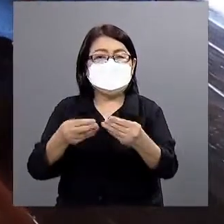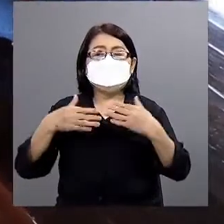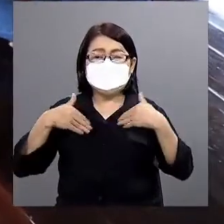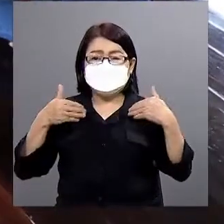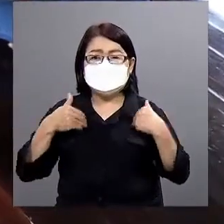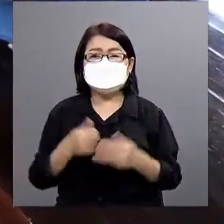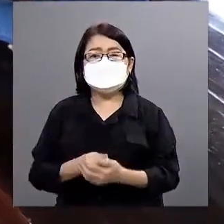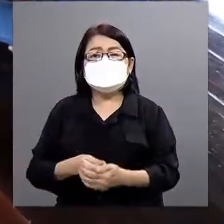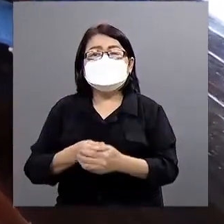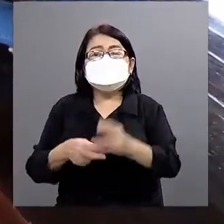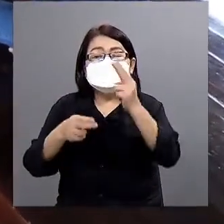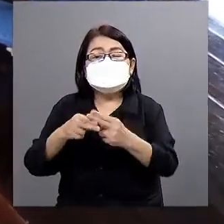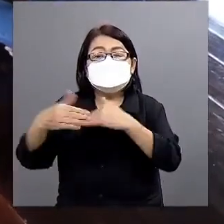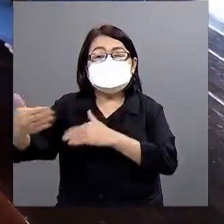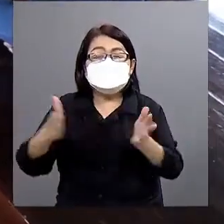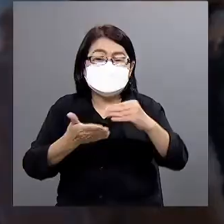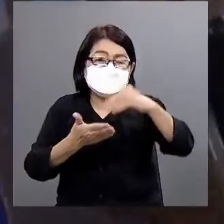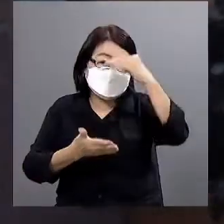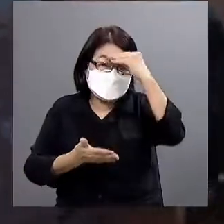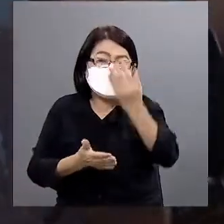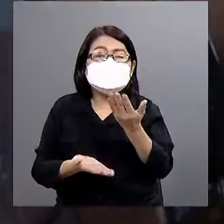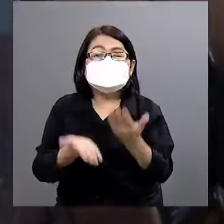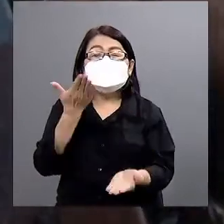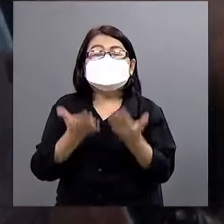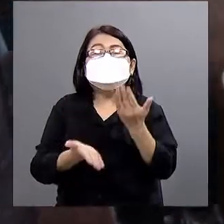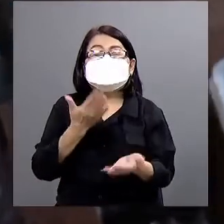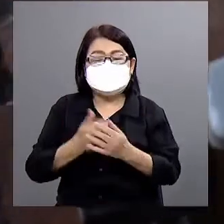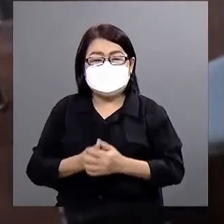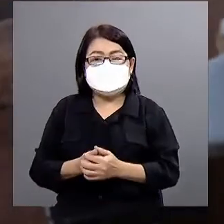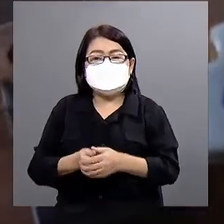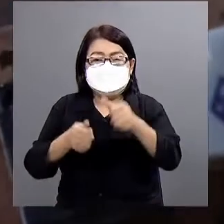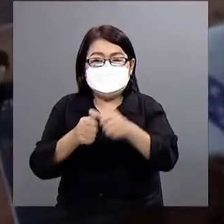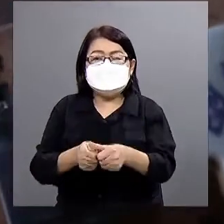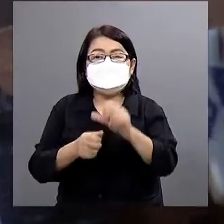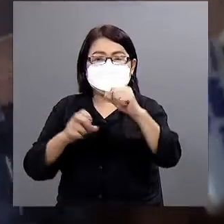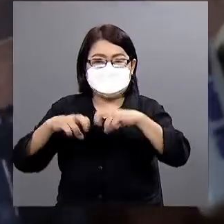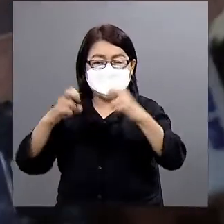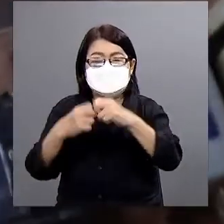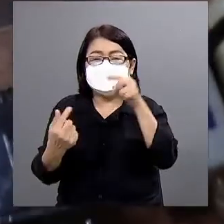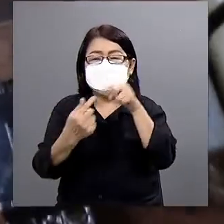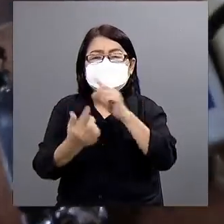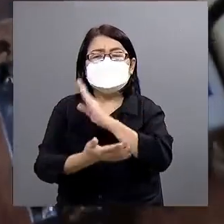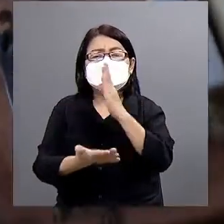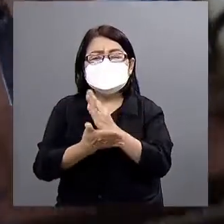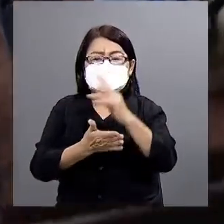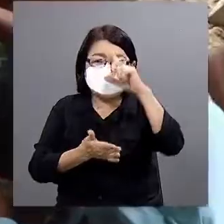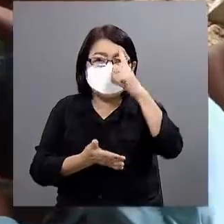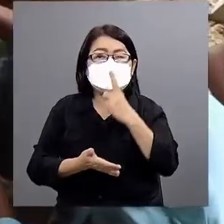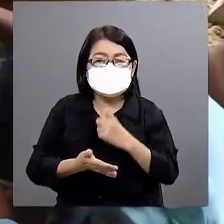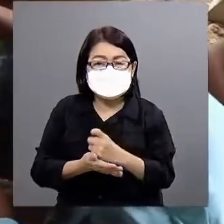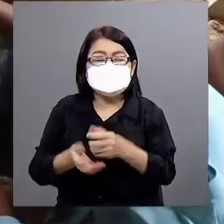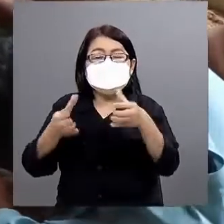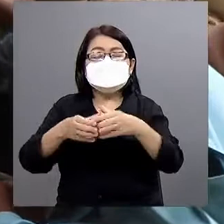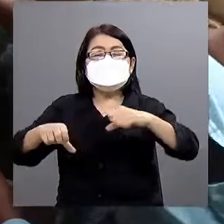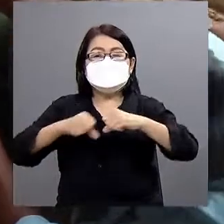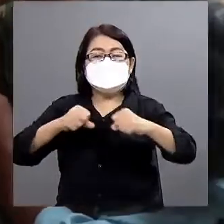ชกใต้อำเภอลำดวนจังหวัดสุรินทร์ในช่วงวันหยุดเสาร์อาทิตย์กับเครือข่ายเยาวชนสร้างสุขสุรินทร์ได้เป็นอย่างดีครับโดยมีศิลปิน